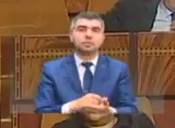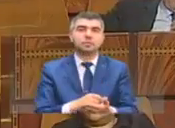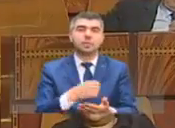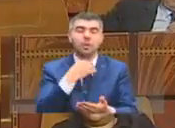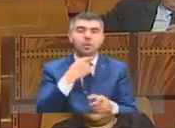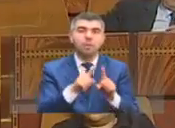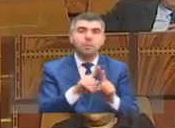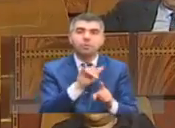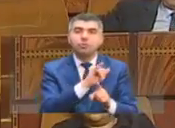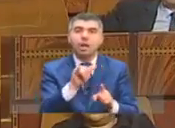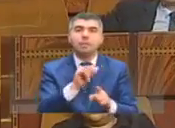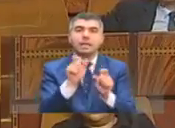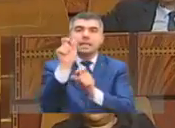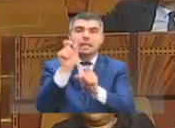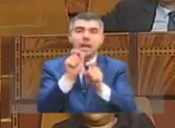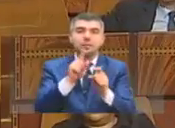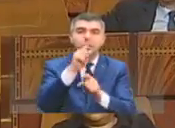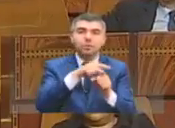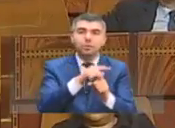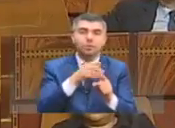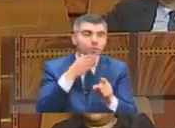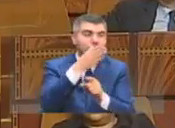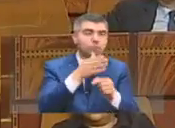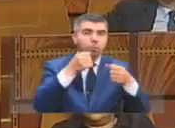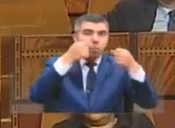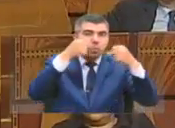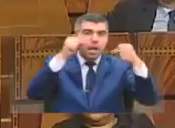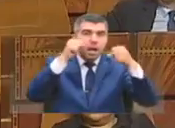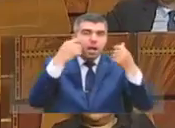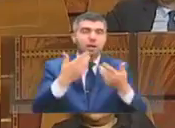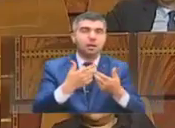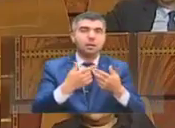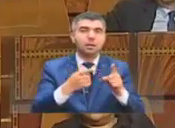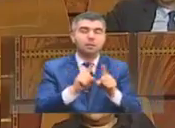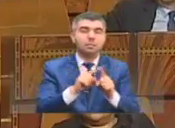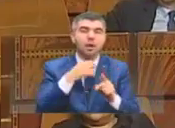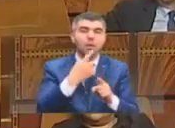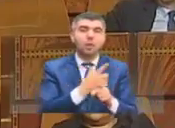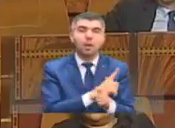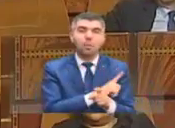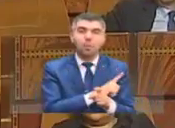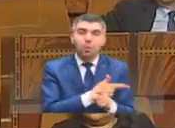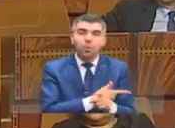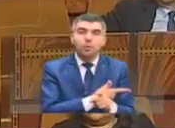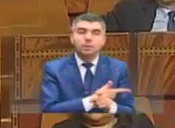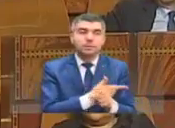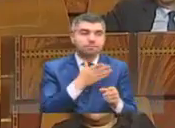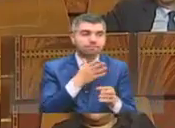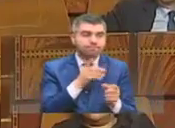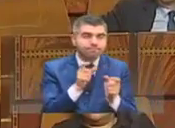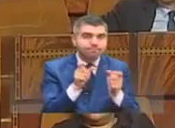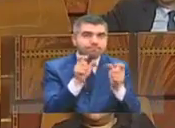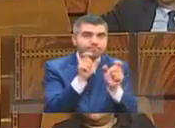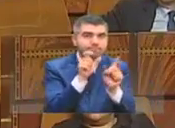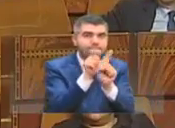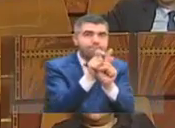ونقولوا اش كاين الاحتجاجات، نصيحة ما نخليوش غدا الأمن الوطني ديال البلاد يتواجه مع مواطنين